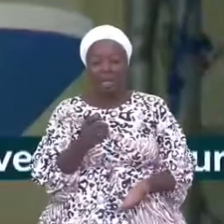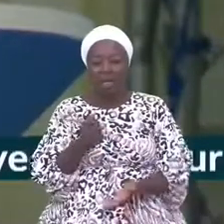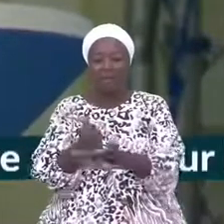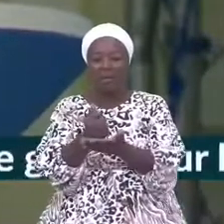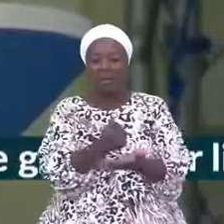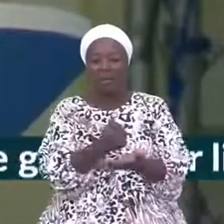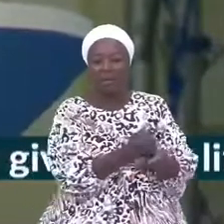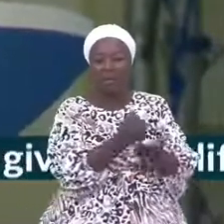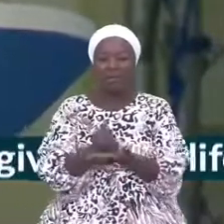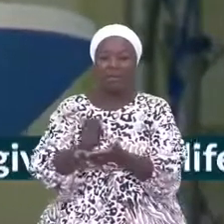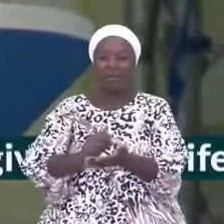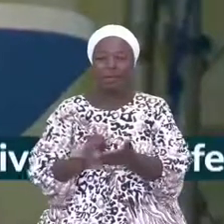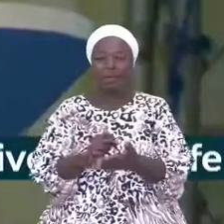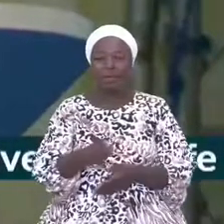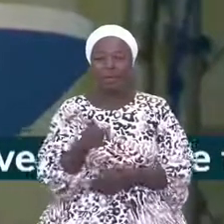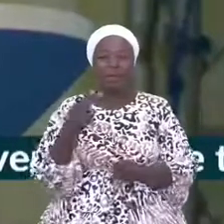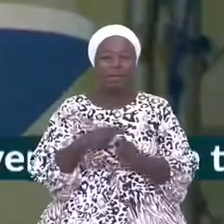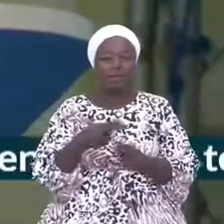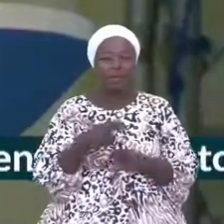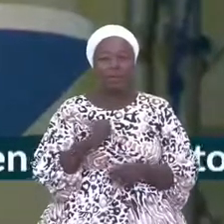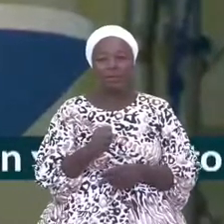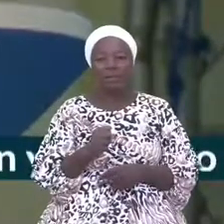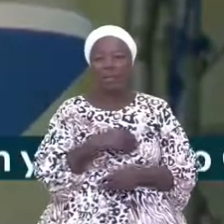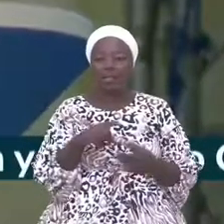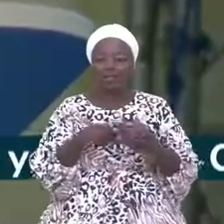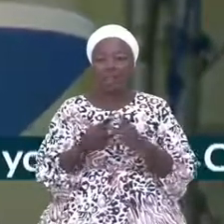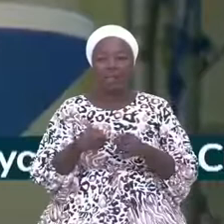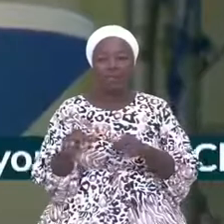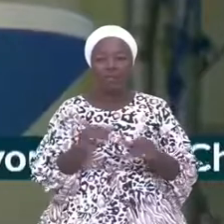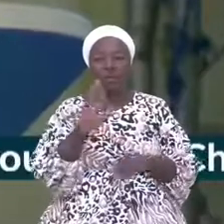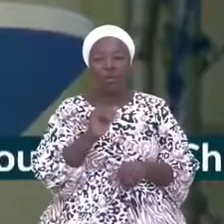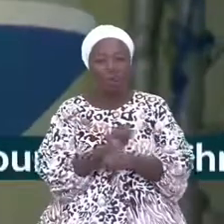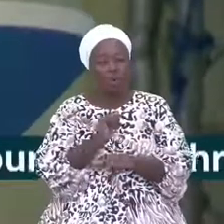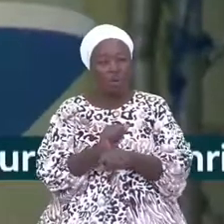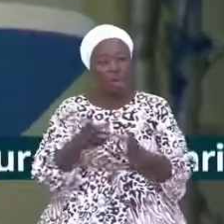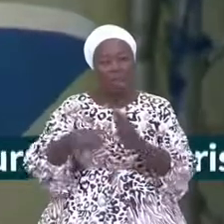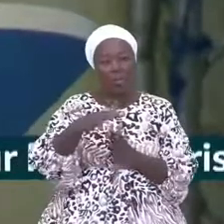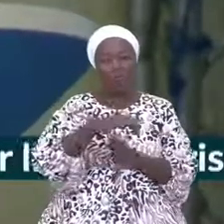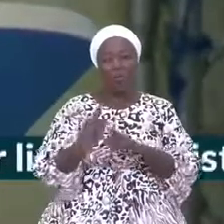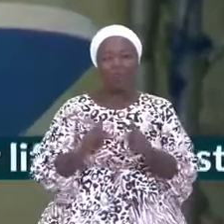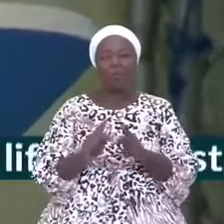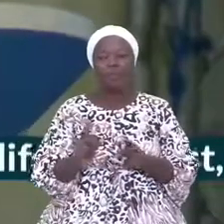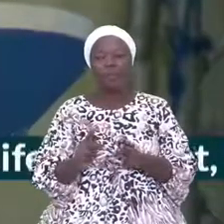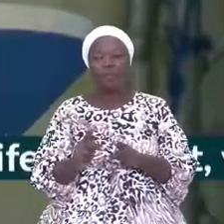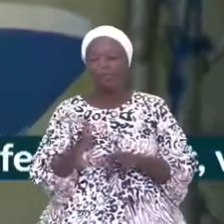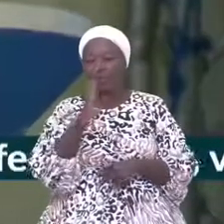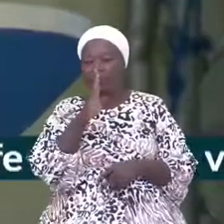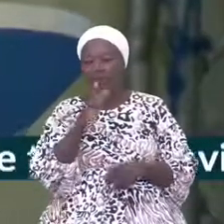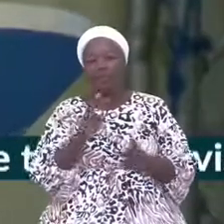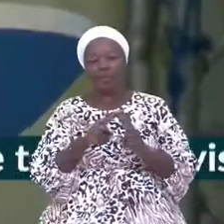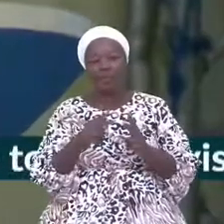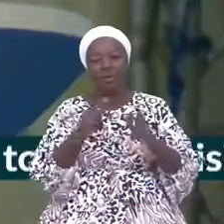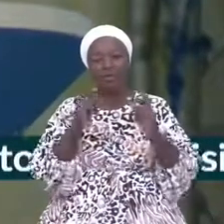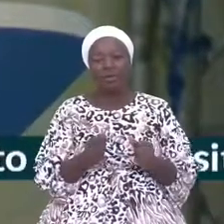Rapidement, donc, occupons-nous de nouveaux convertis, chers conseillers, partout où vous êtes, dans nos différentes localités,